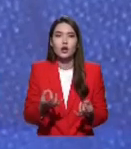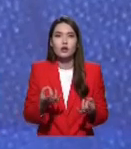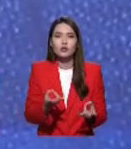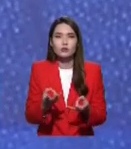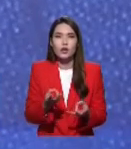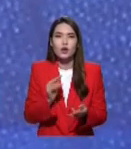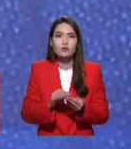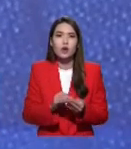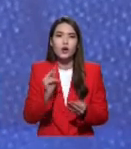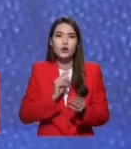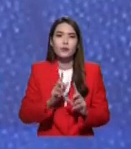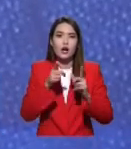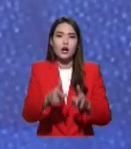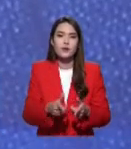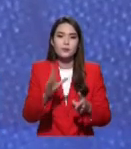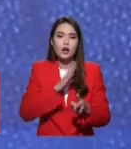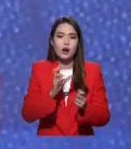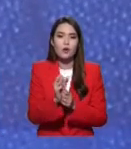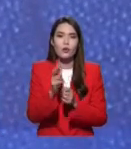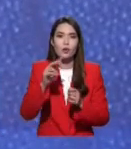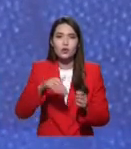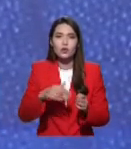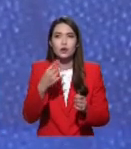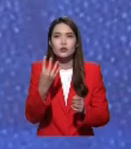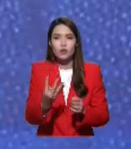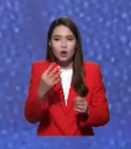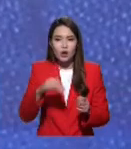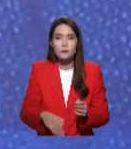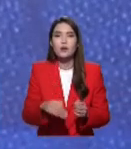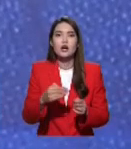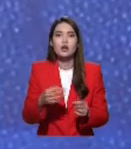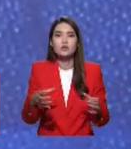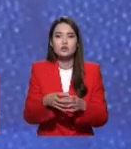құрылды. Жоспар бойынша 13-те 4 мың болатын жоспарды